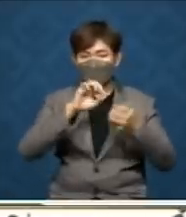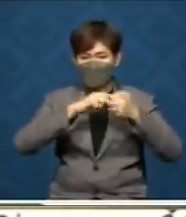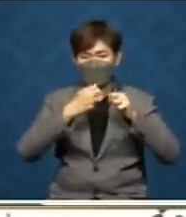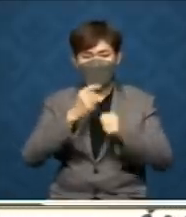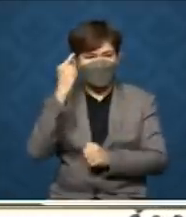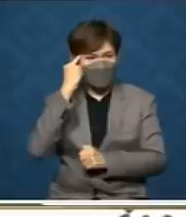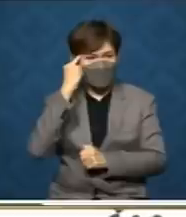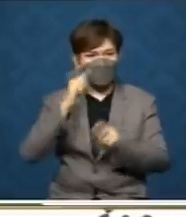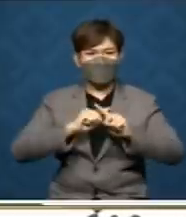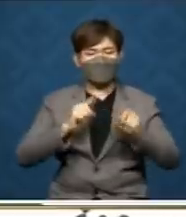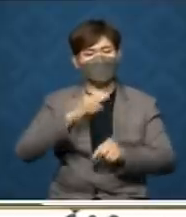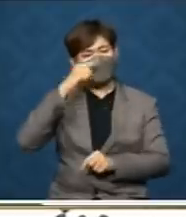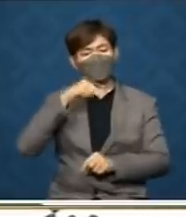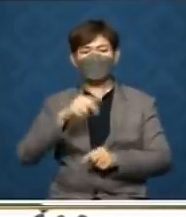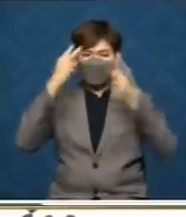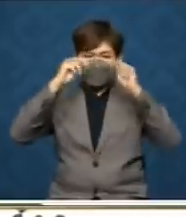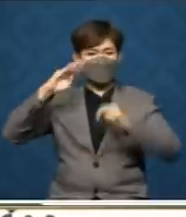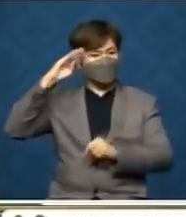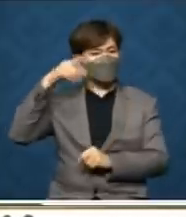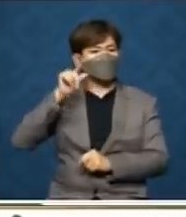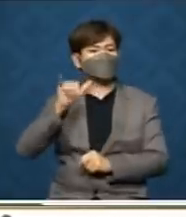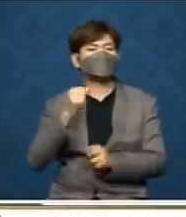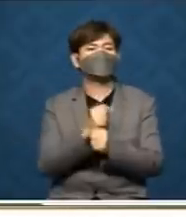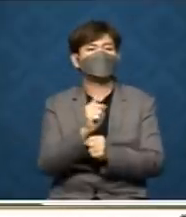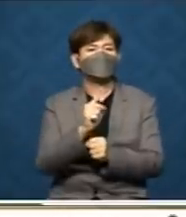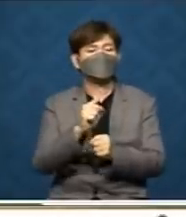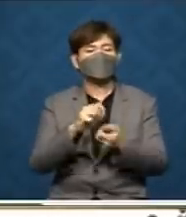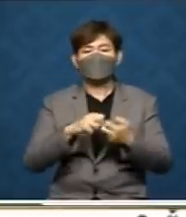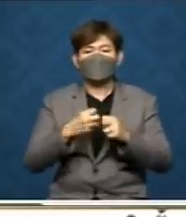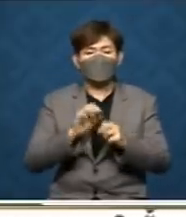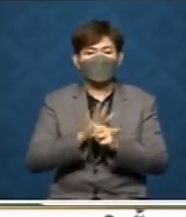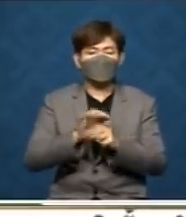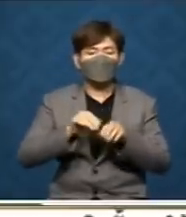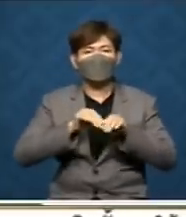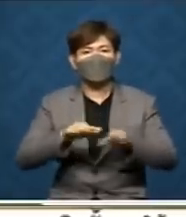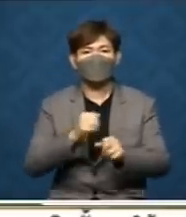แต่นายกประยุทธ์เอาไงครับภาวะวิกฤต